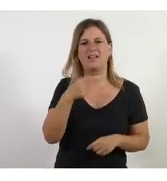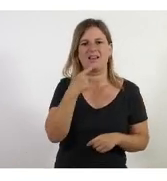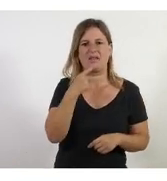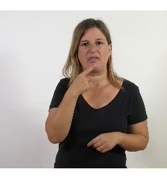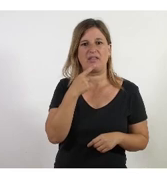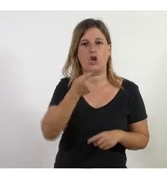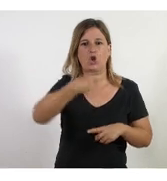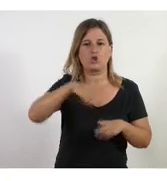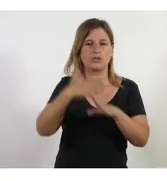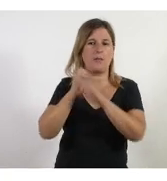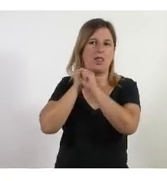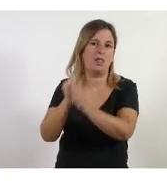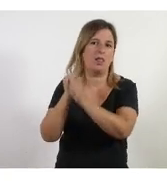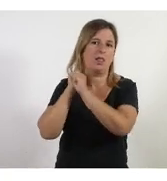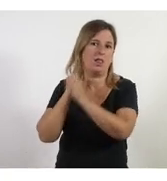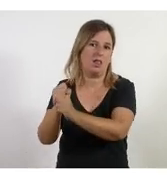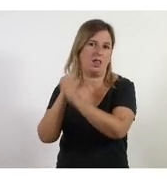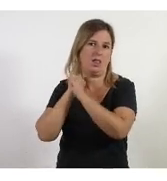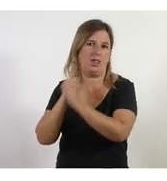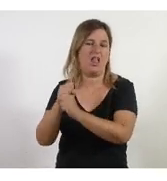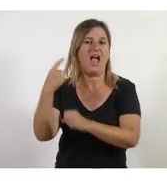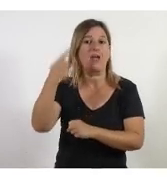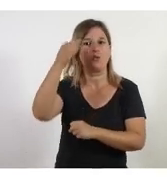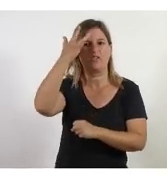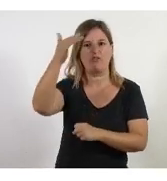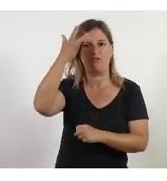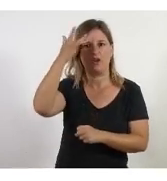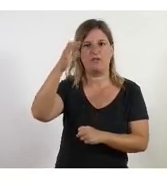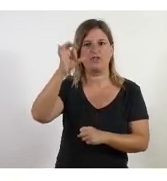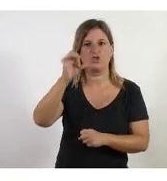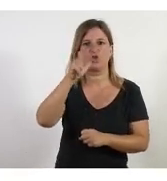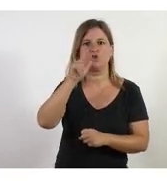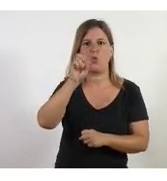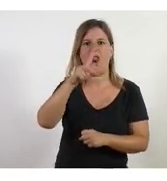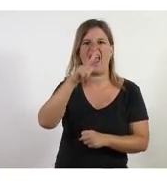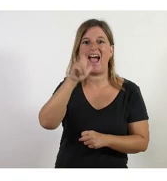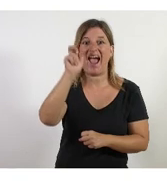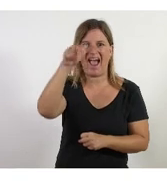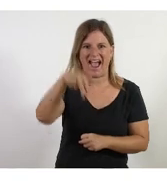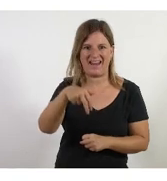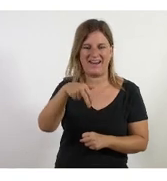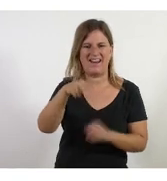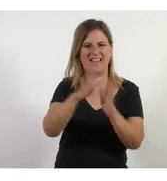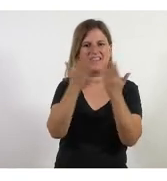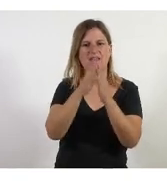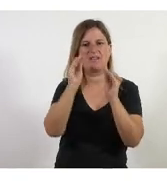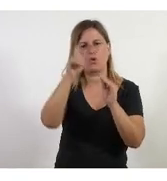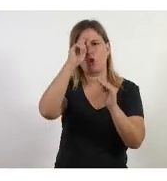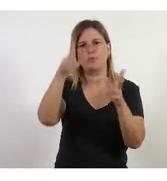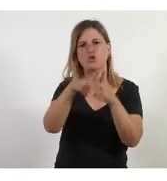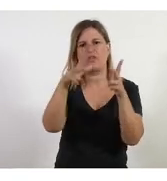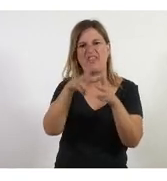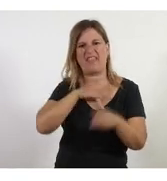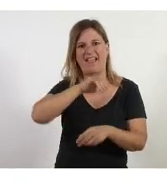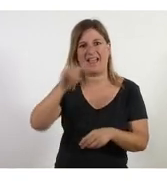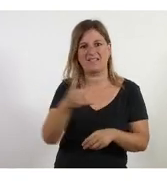de moltíssimes coses, no? Hi ha un filòsof que us convido a llegir, que és el Chulhan, que té un llibre que es diu La societat del cansancio, que explica com